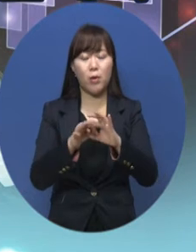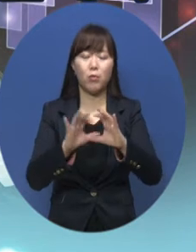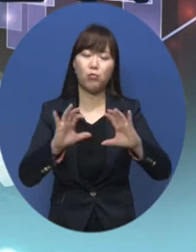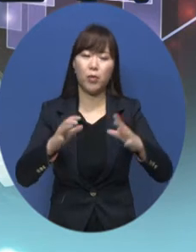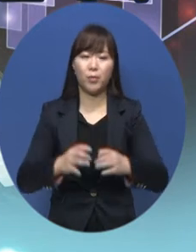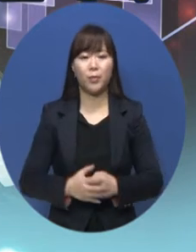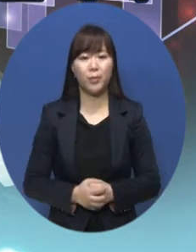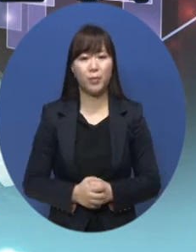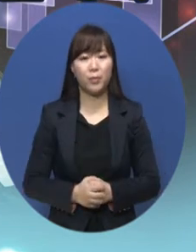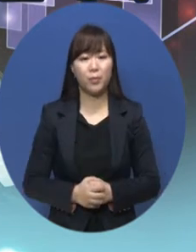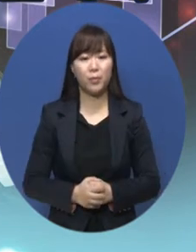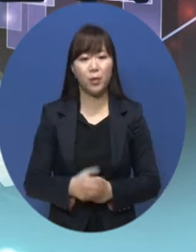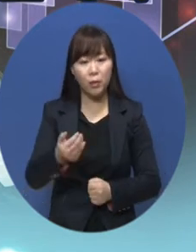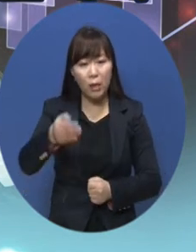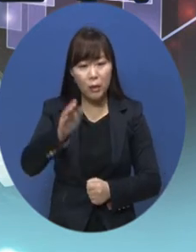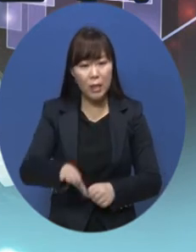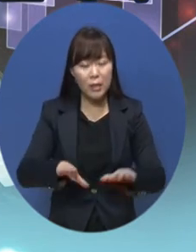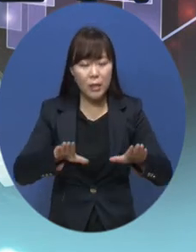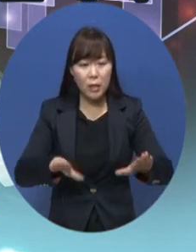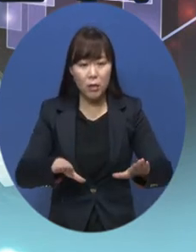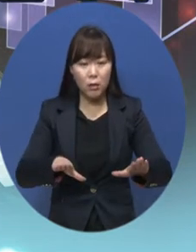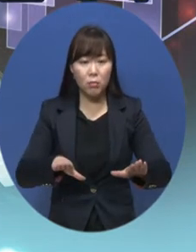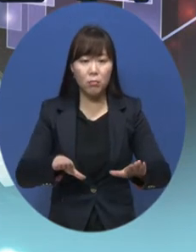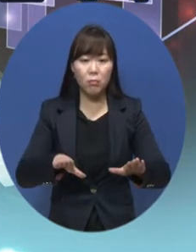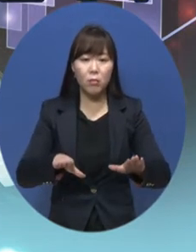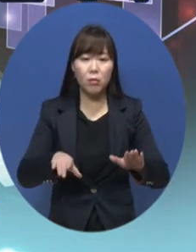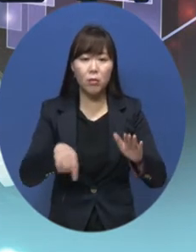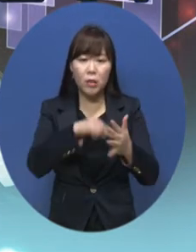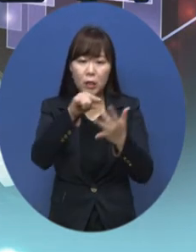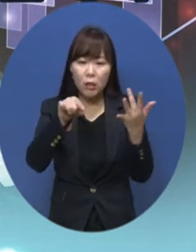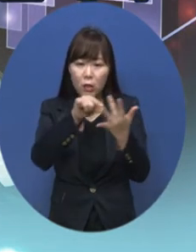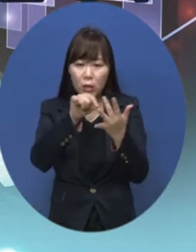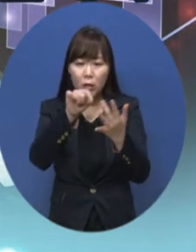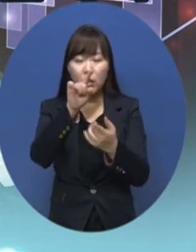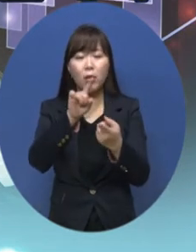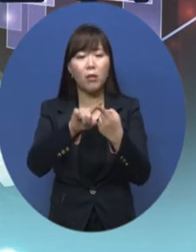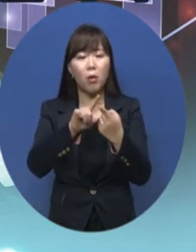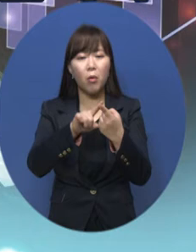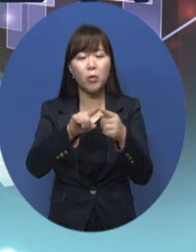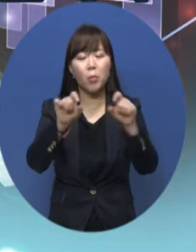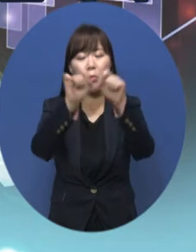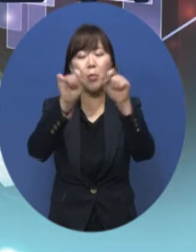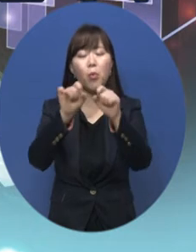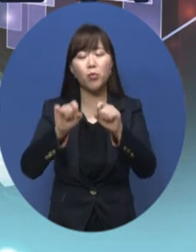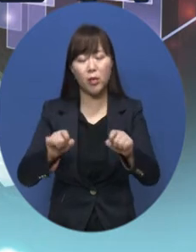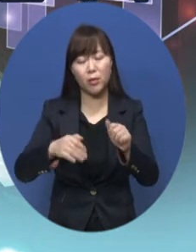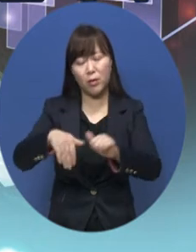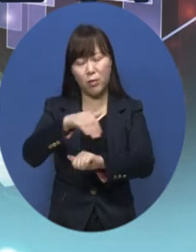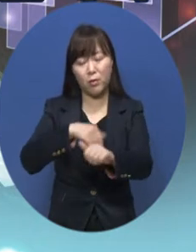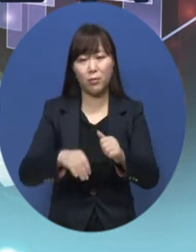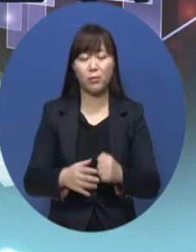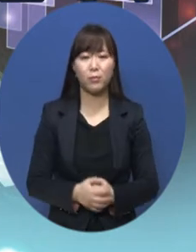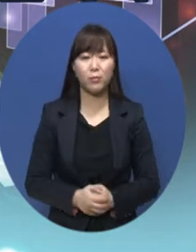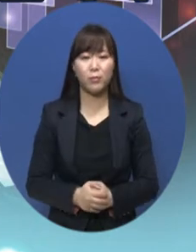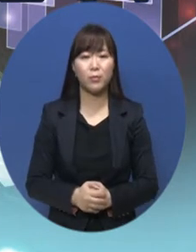국가입니다. 그런데 아직 선택의정서 비준은 보류한 상태입니다.